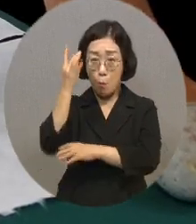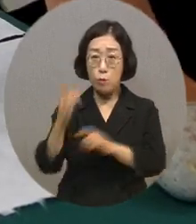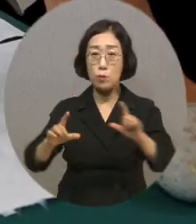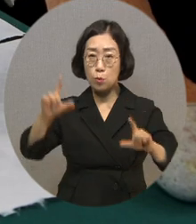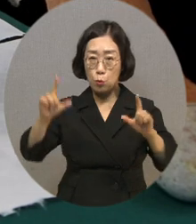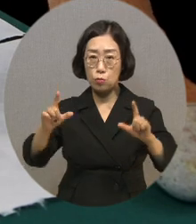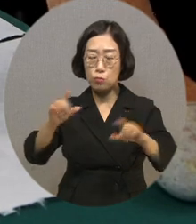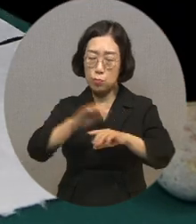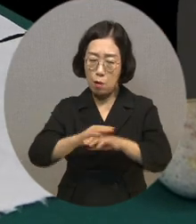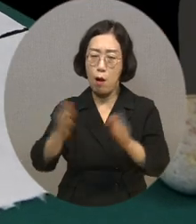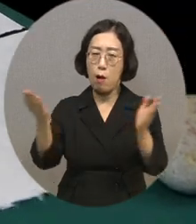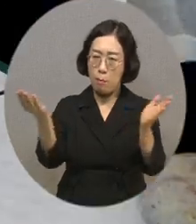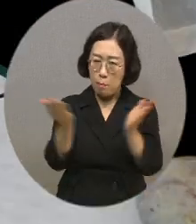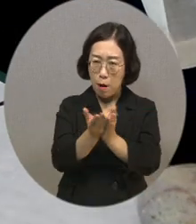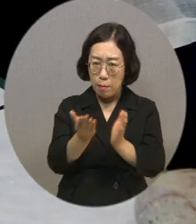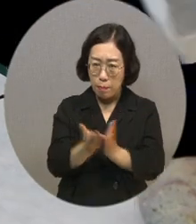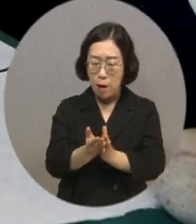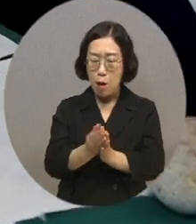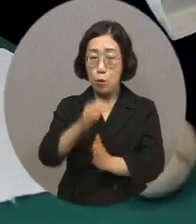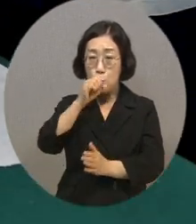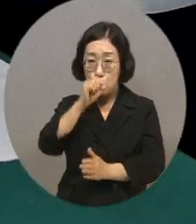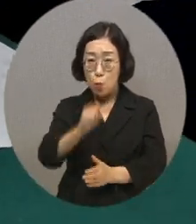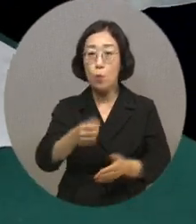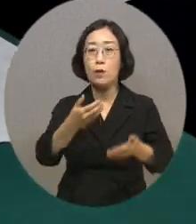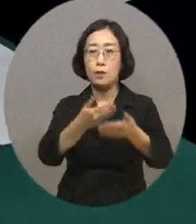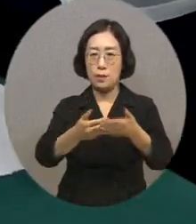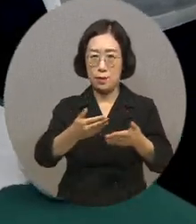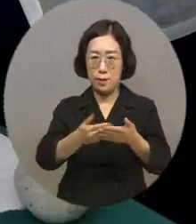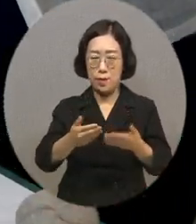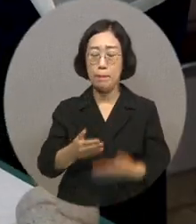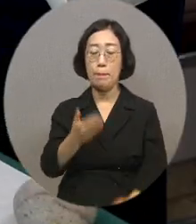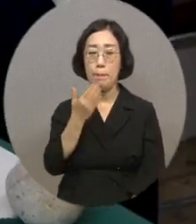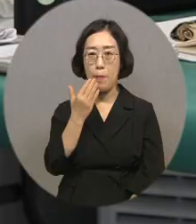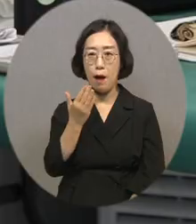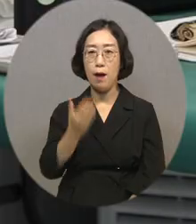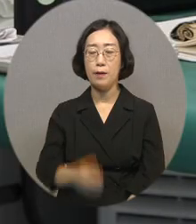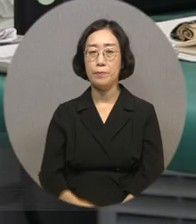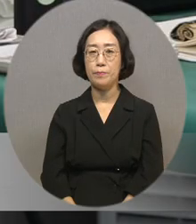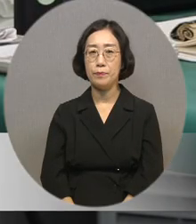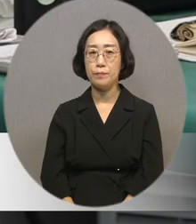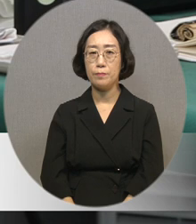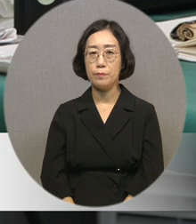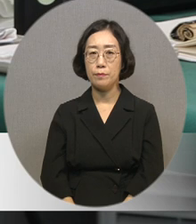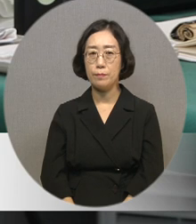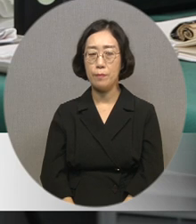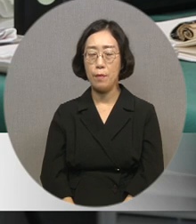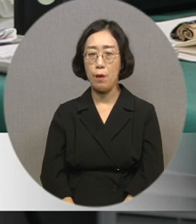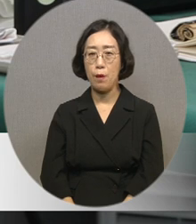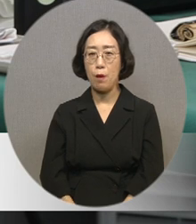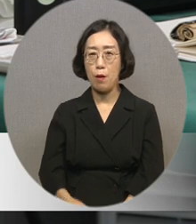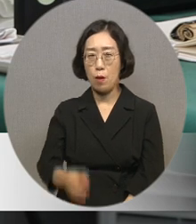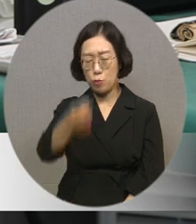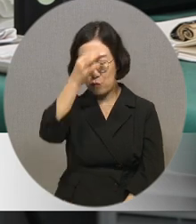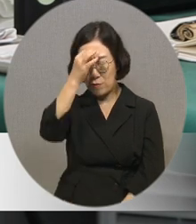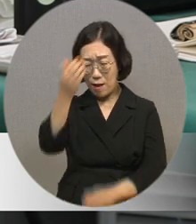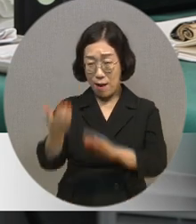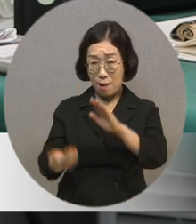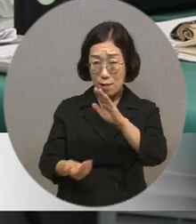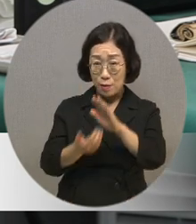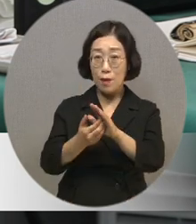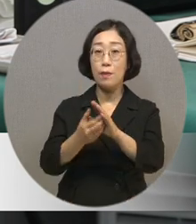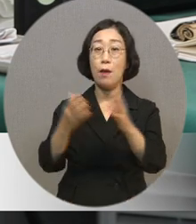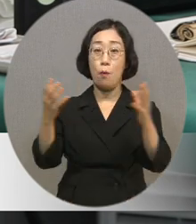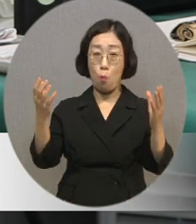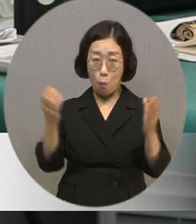되고 비로소 좋은 그림이 나올 수 있습니다. 모든 것에 숙달된 이치가 완성이